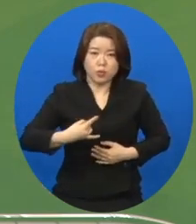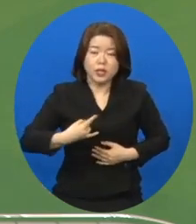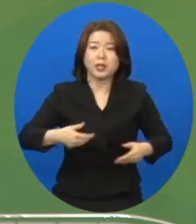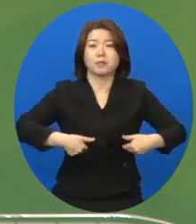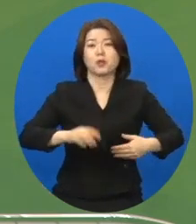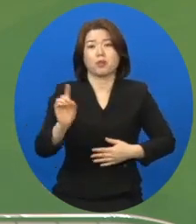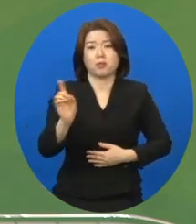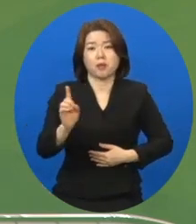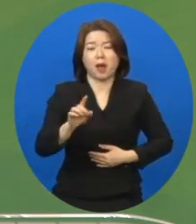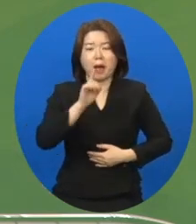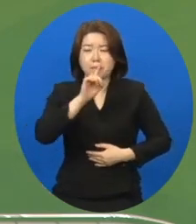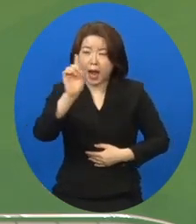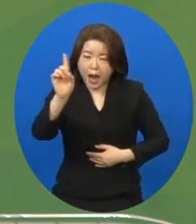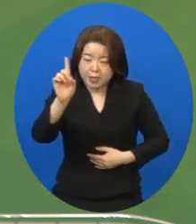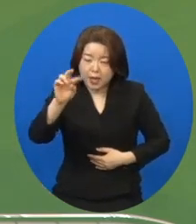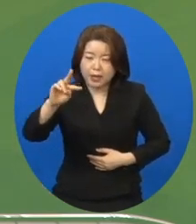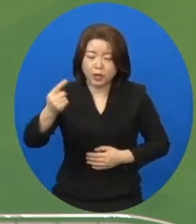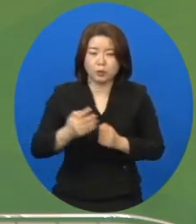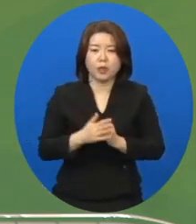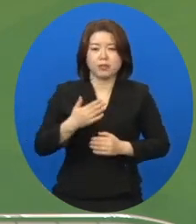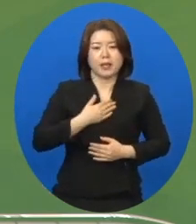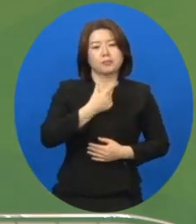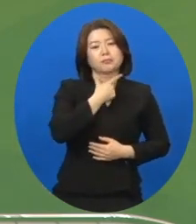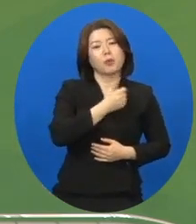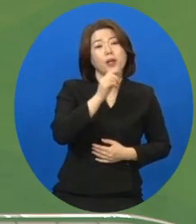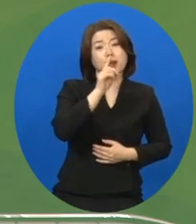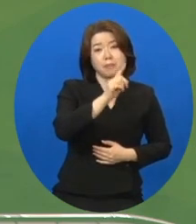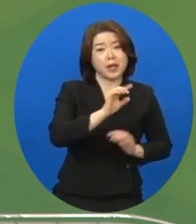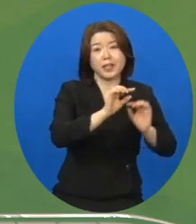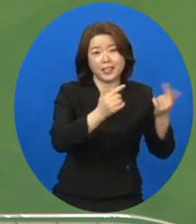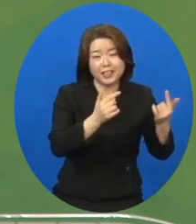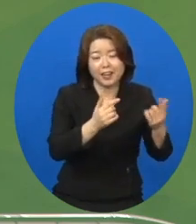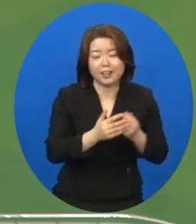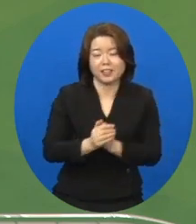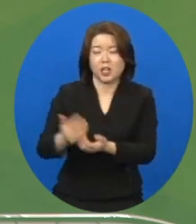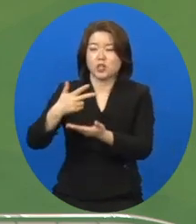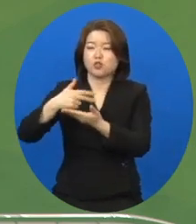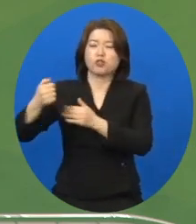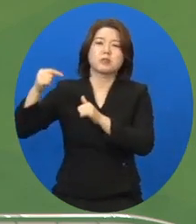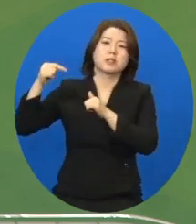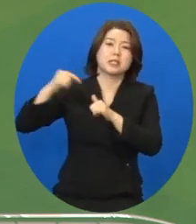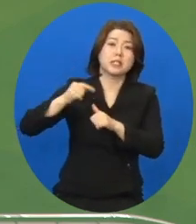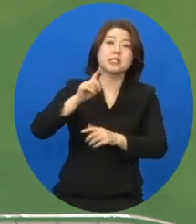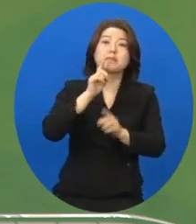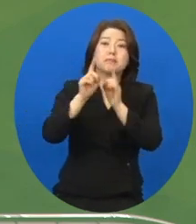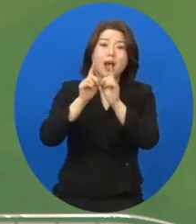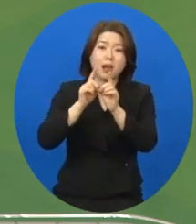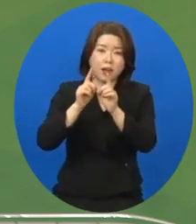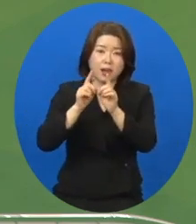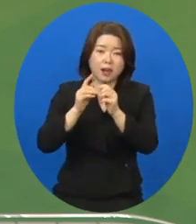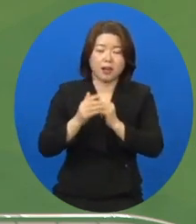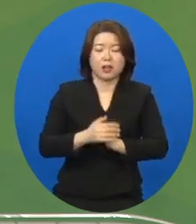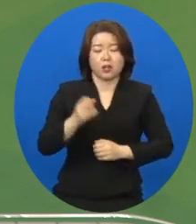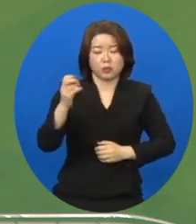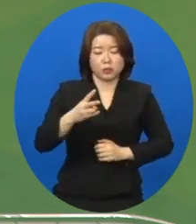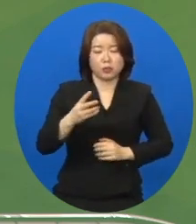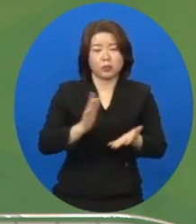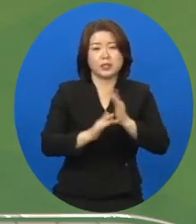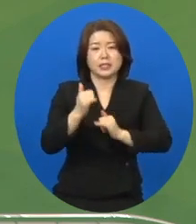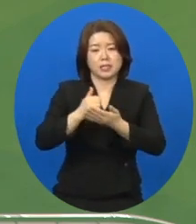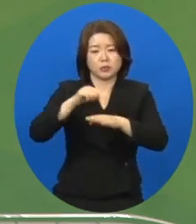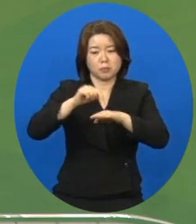한마디라도 내가 하고 싶은 말을 하는 게 아니고 주님이 하라고 하는 말, 예수님의 마음을